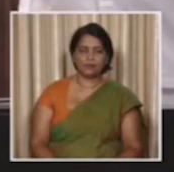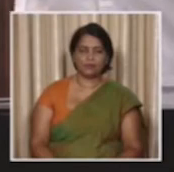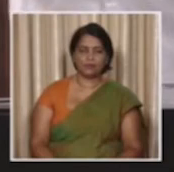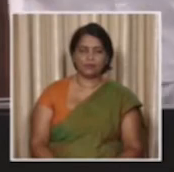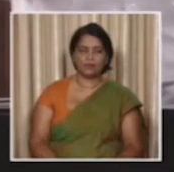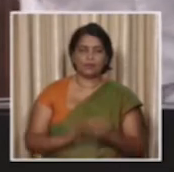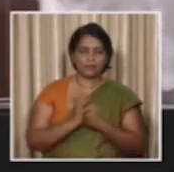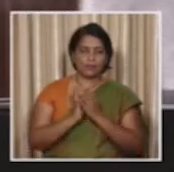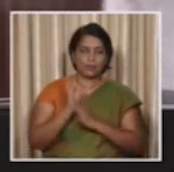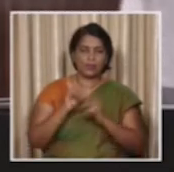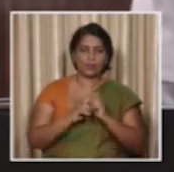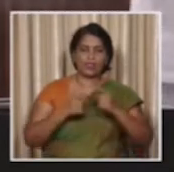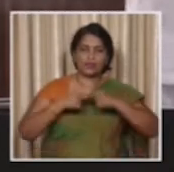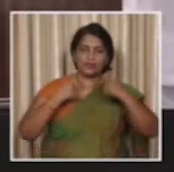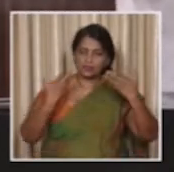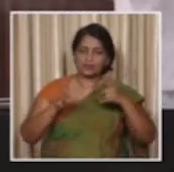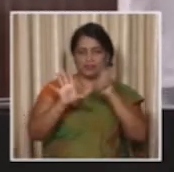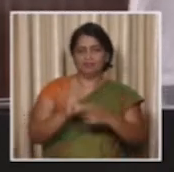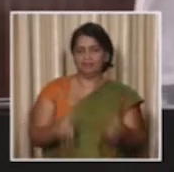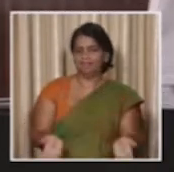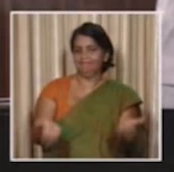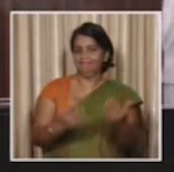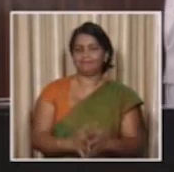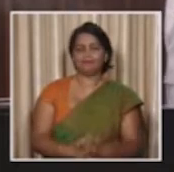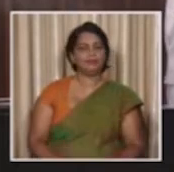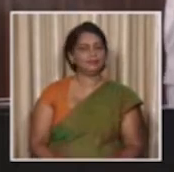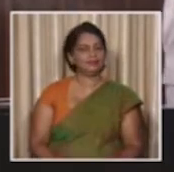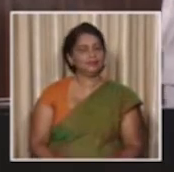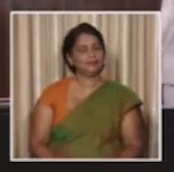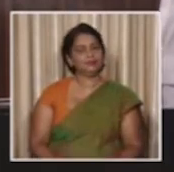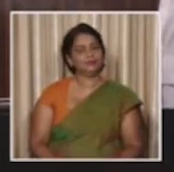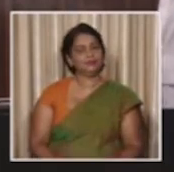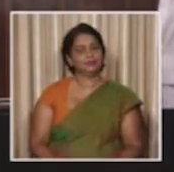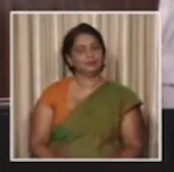विरोधे प्रकाश कल आसन वाले ज्ञान होता